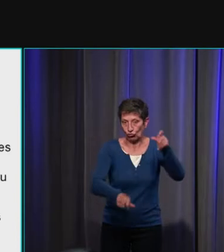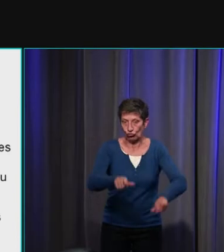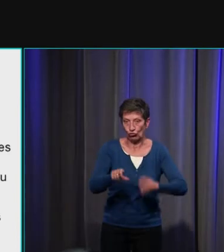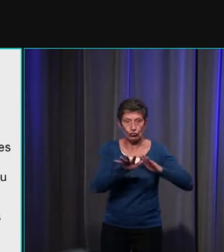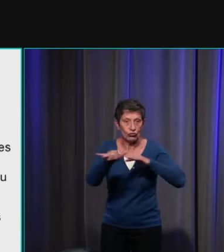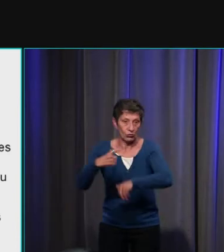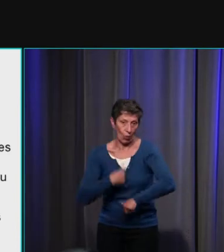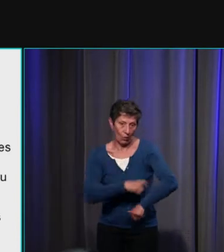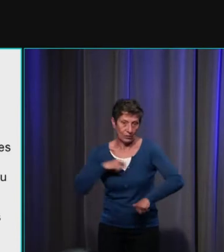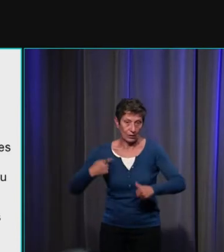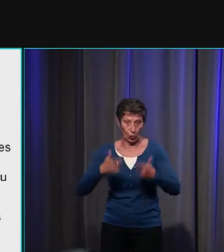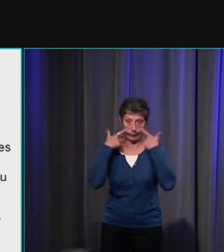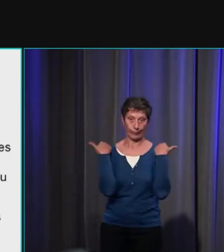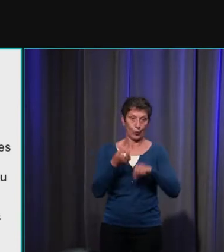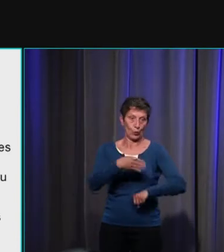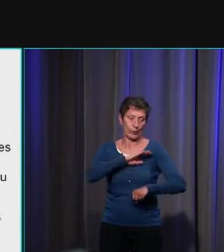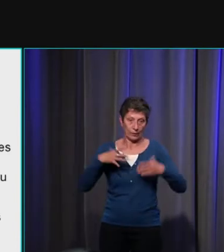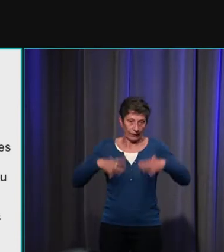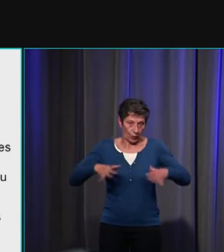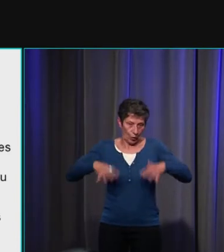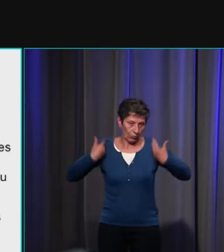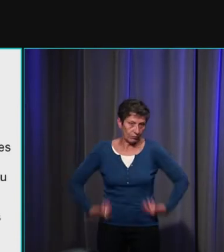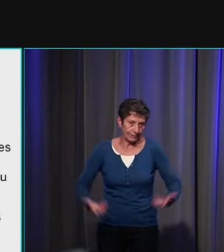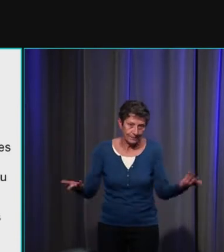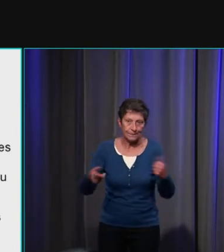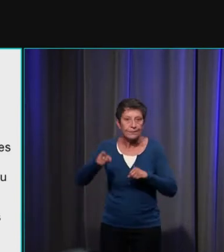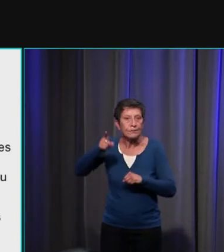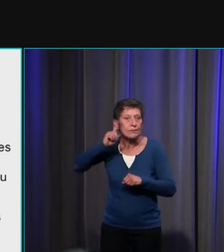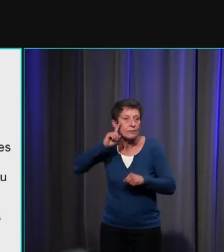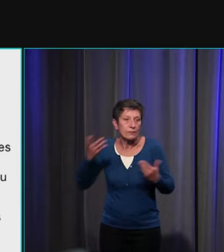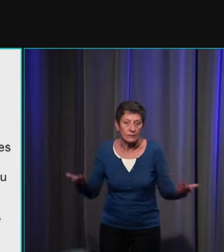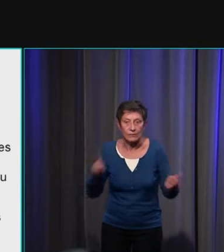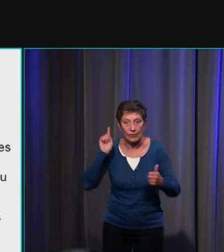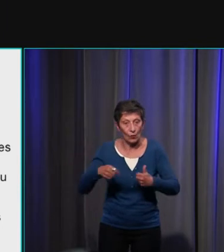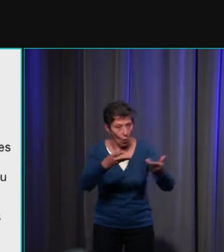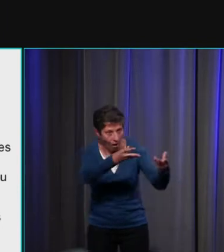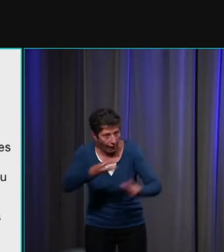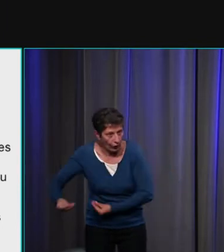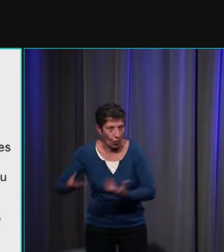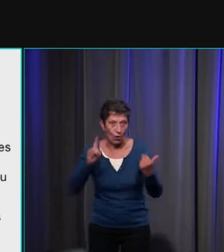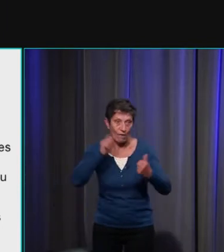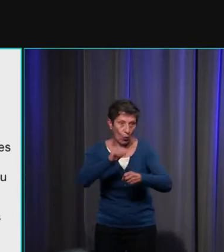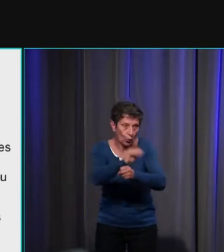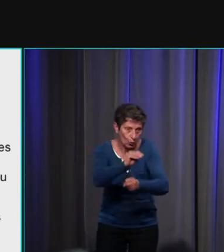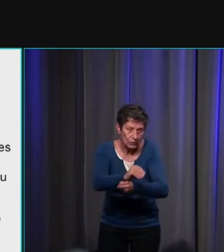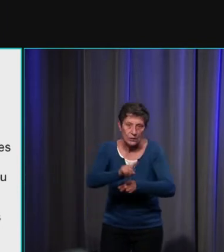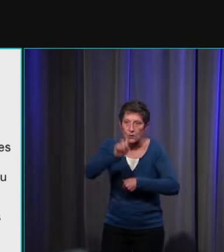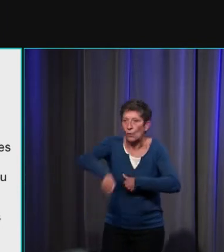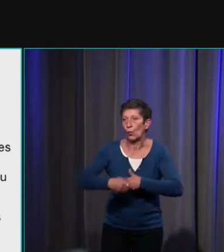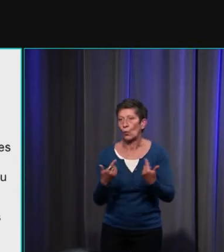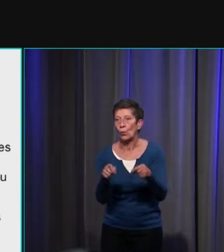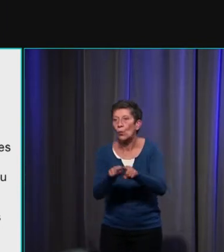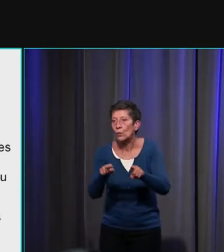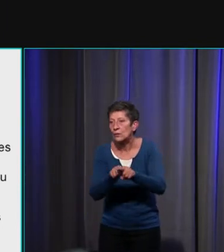se voit aussi extérieurement par leur tenue parce qu'il faut leur accorder l'hospitalité il faut les nourrir il faut aussi que leur bien